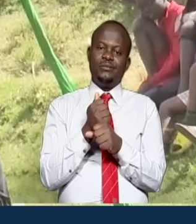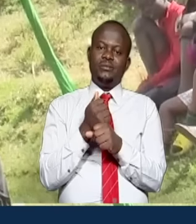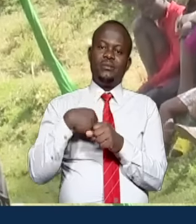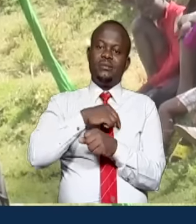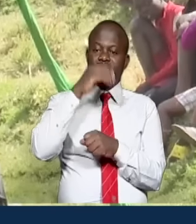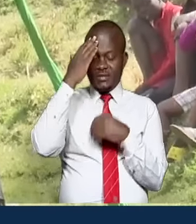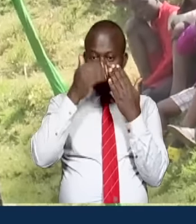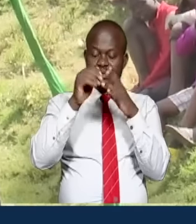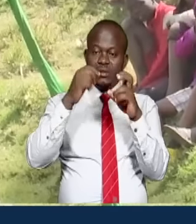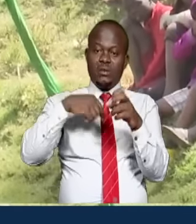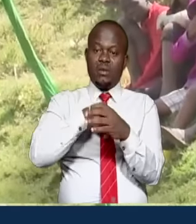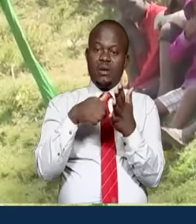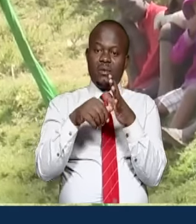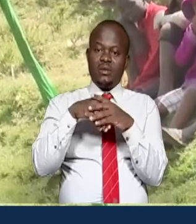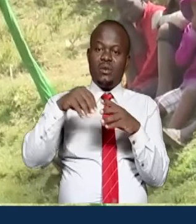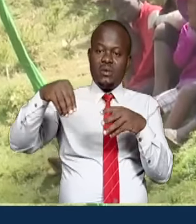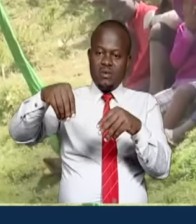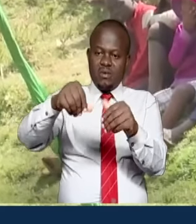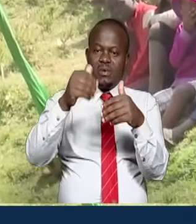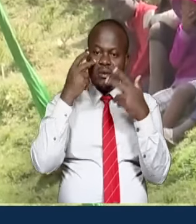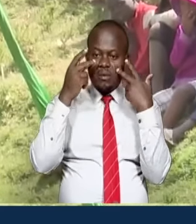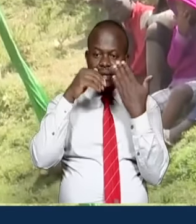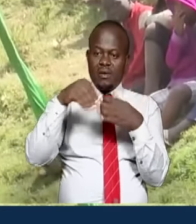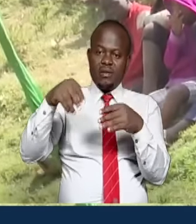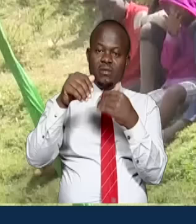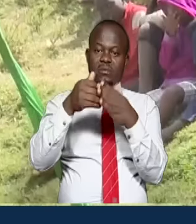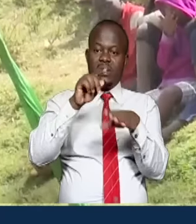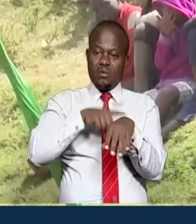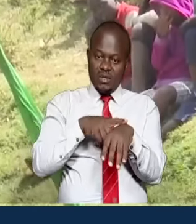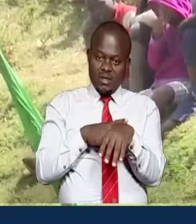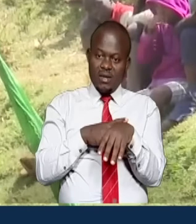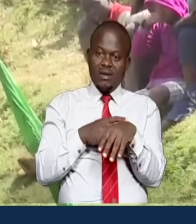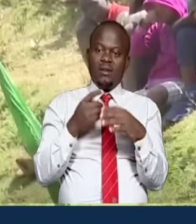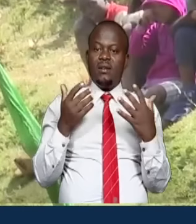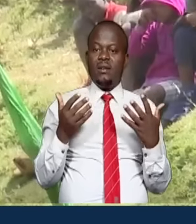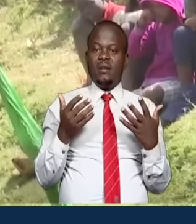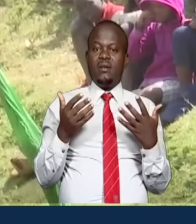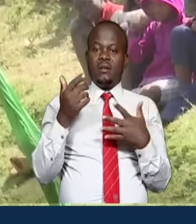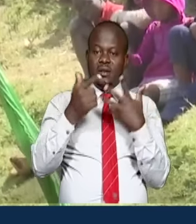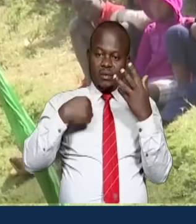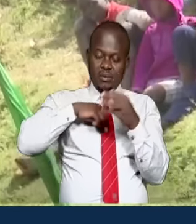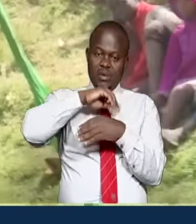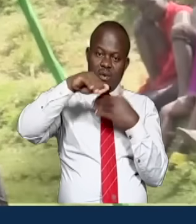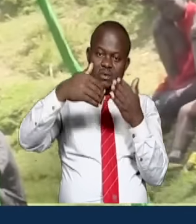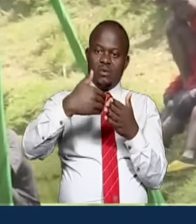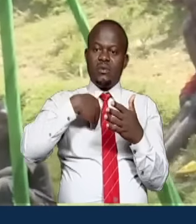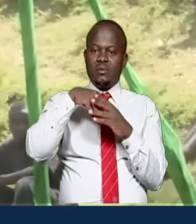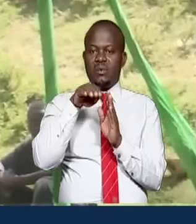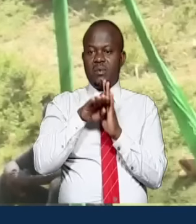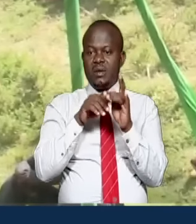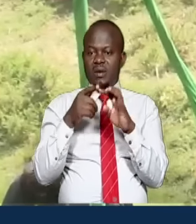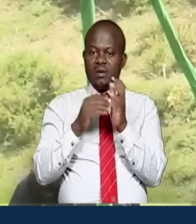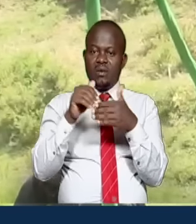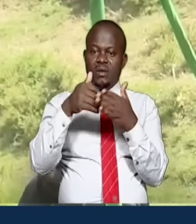Tuzi yuko hari ibibazo by'ifumbire, kubona ifumbire ku gihe, ibyo tubifite muri gahunda, ariko cyane